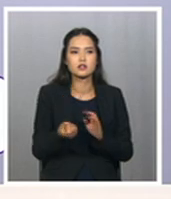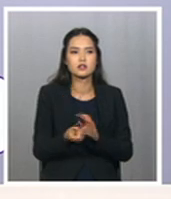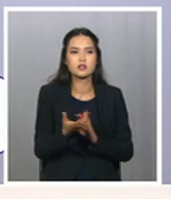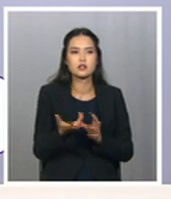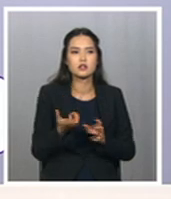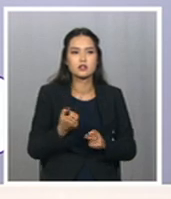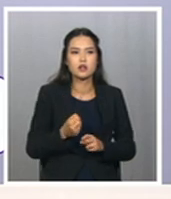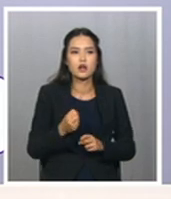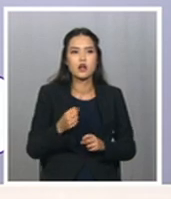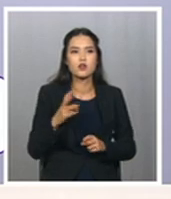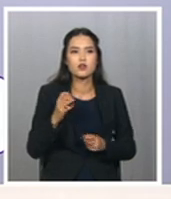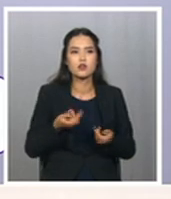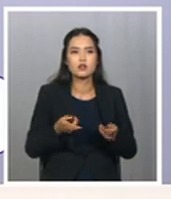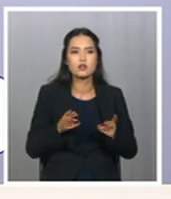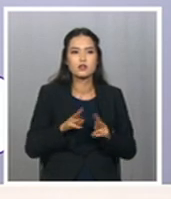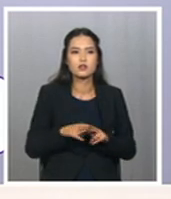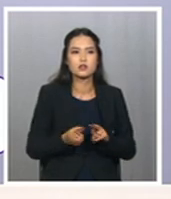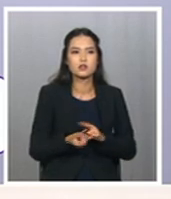тоқтатылды.